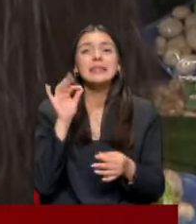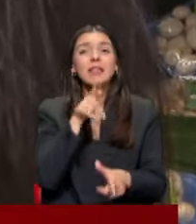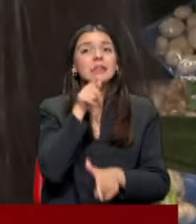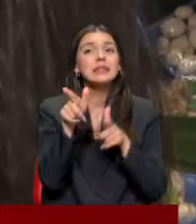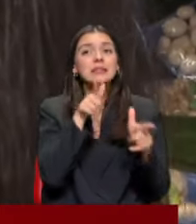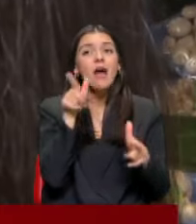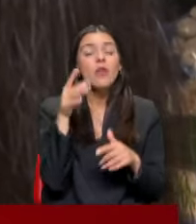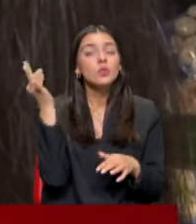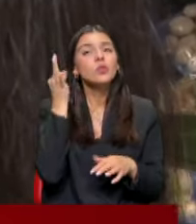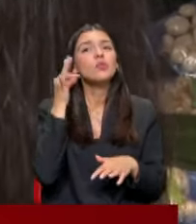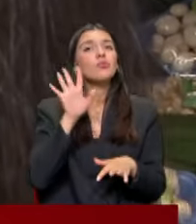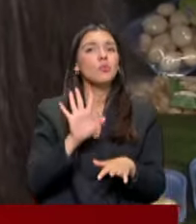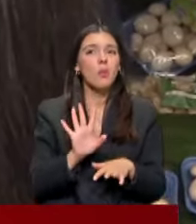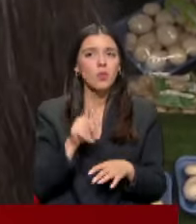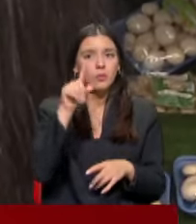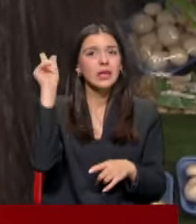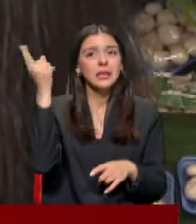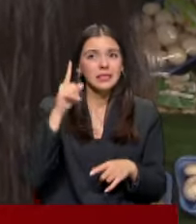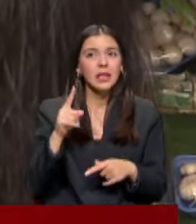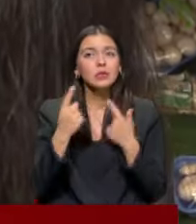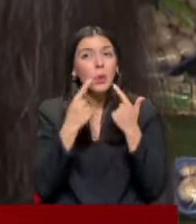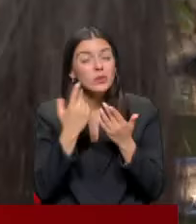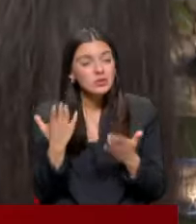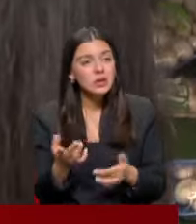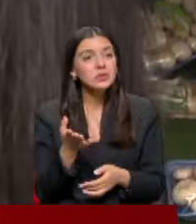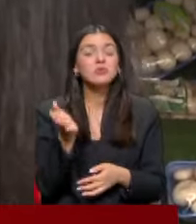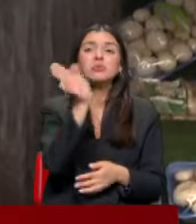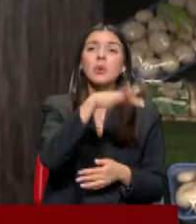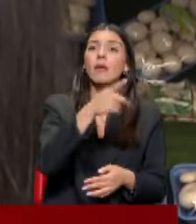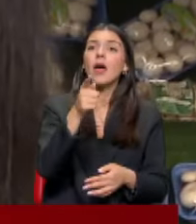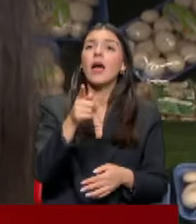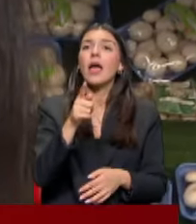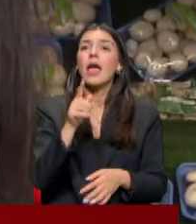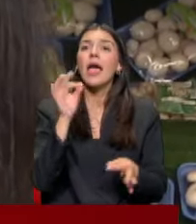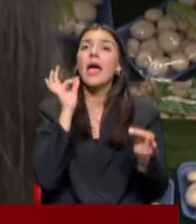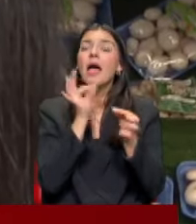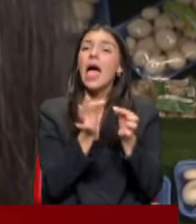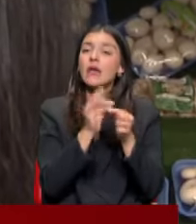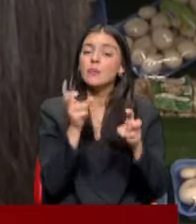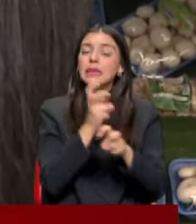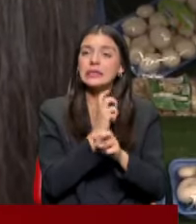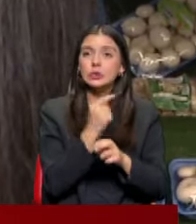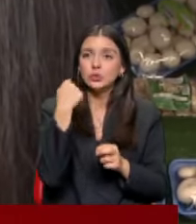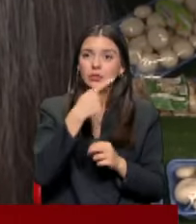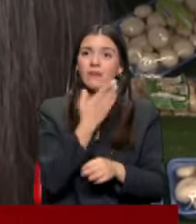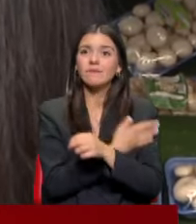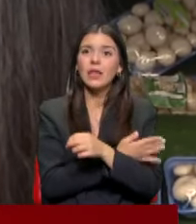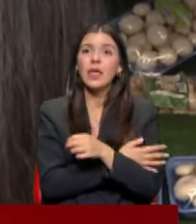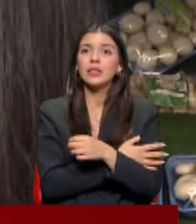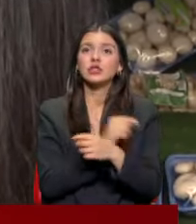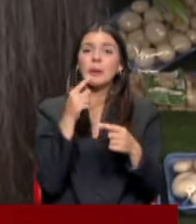isyanını duymazlıkla gelen iktidarımı konuşacaksın. Ondan sonra ekonomi krizden dolayı halkın